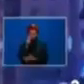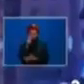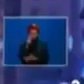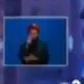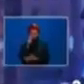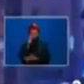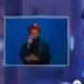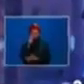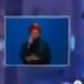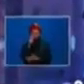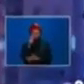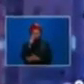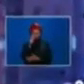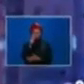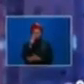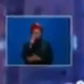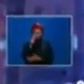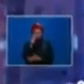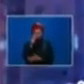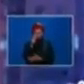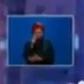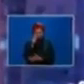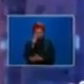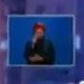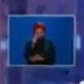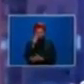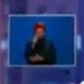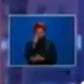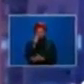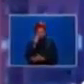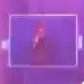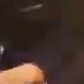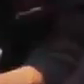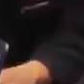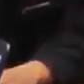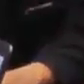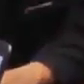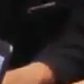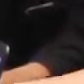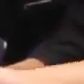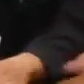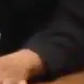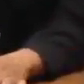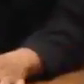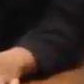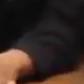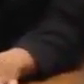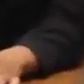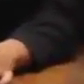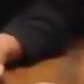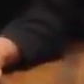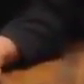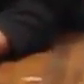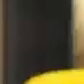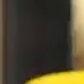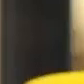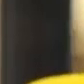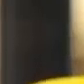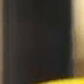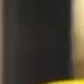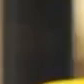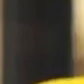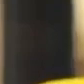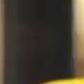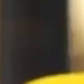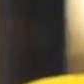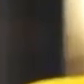tegas saat memandu jalannya debat bahkan sempat menjadi perbincangan warganet. Akhir pekan ini, Ira Kusno akan kembali